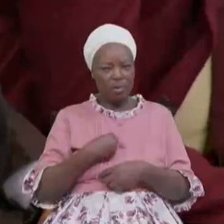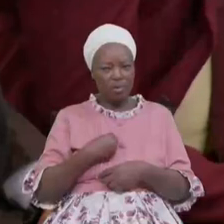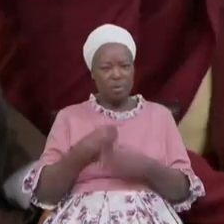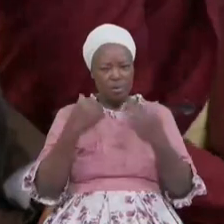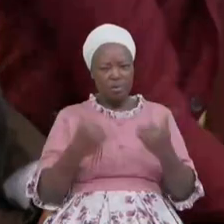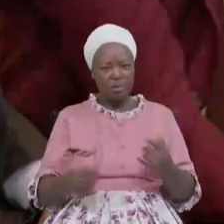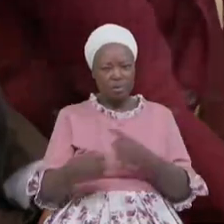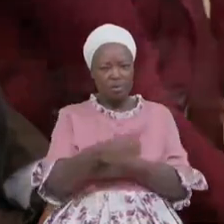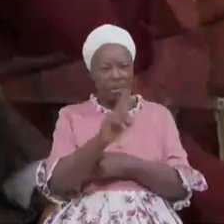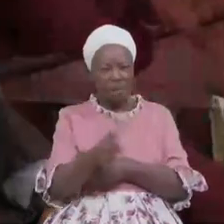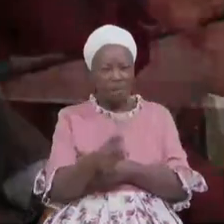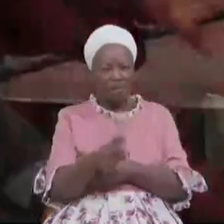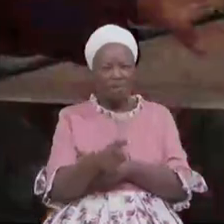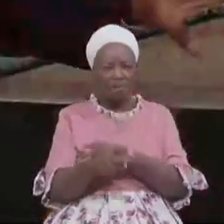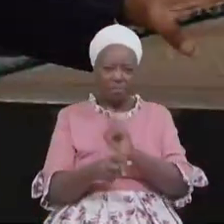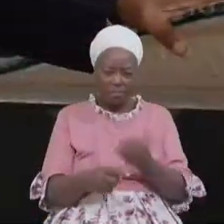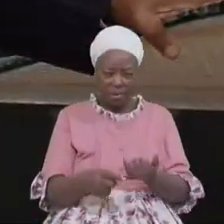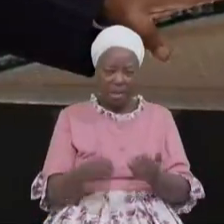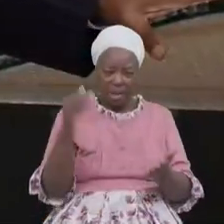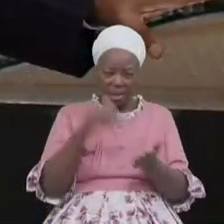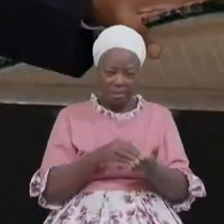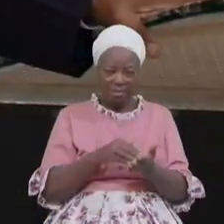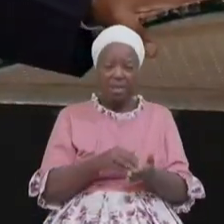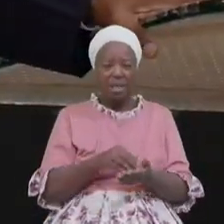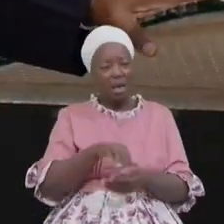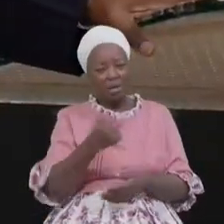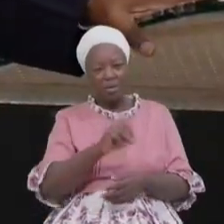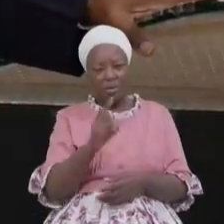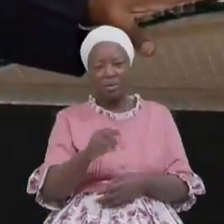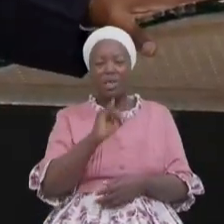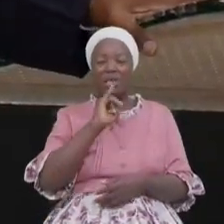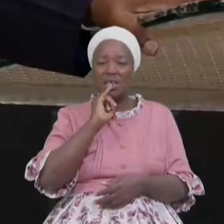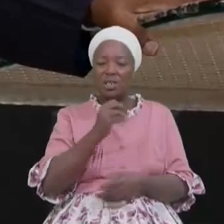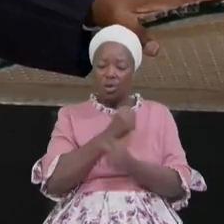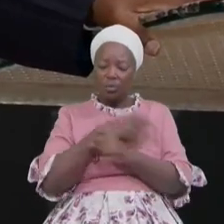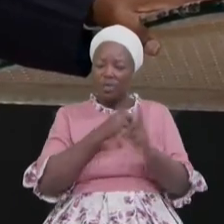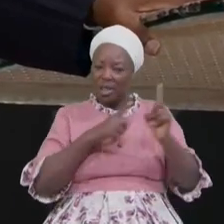est-ce que aimer Dieu de tout notre cœur, est-ce que c'est pour nous aujourd'hui? Oui.